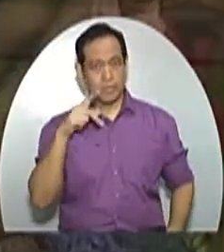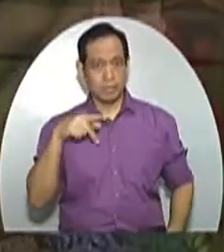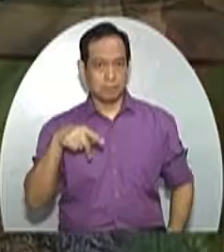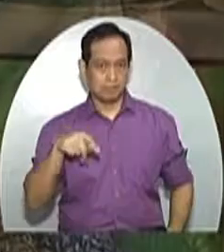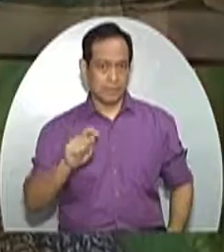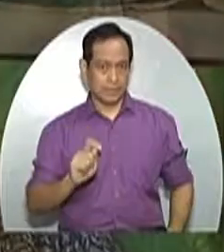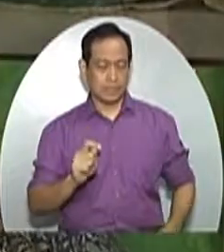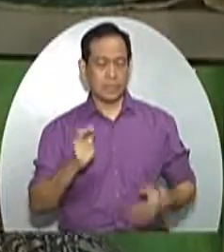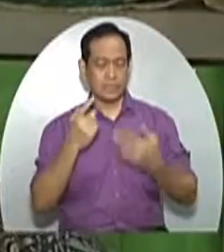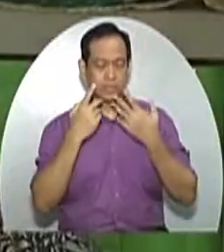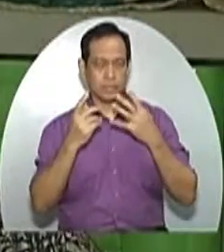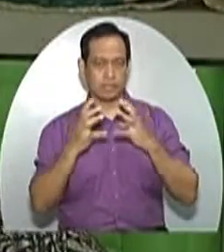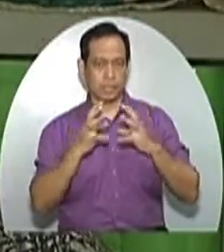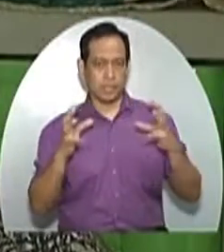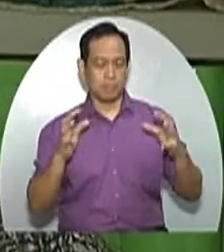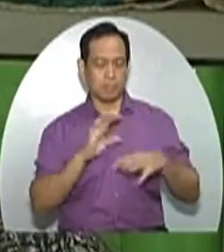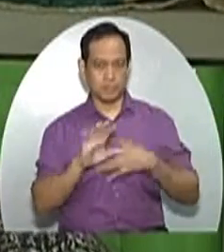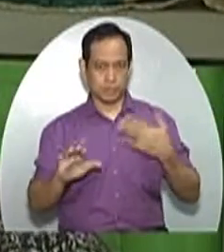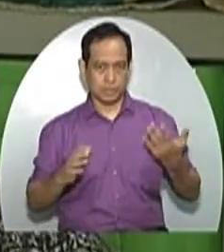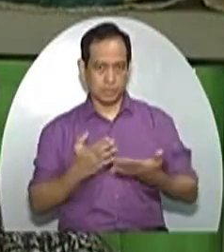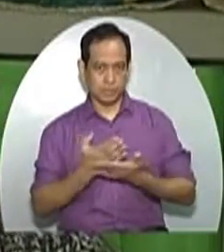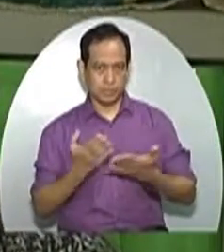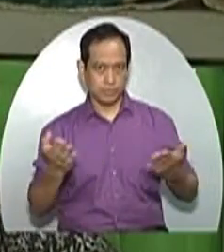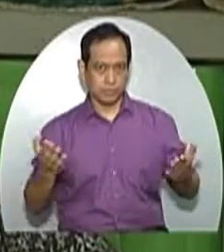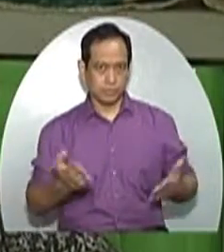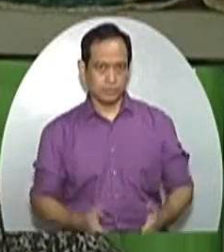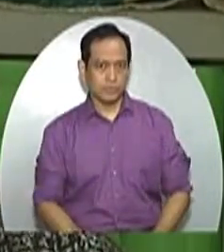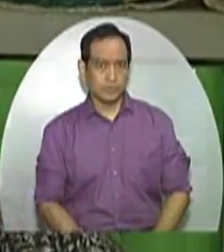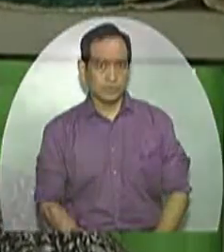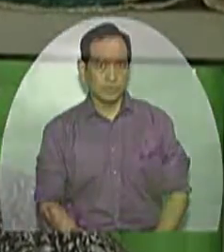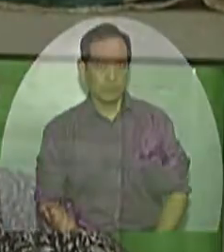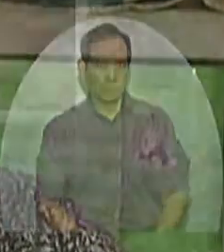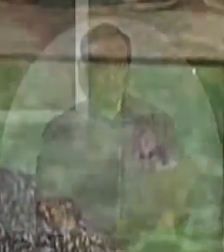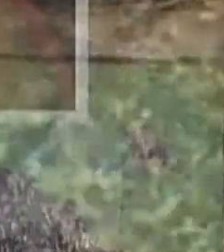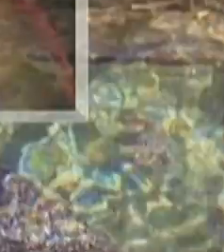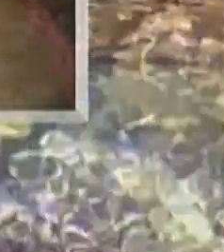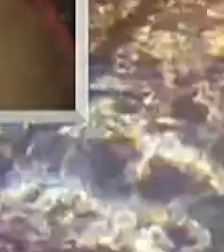i-PT. Maraming salamat po sa inyong lahat.